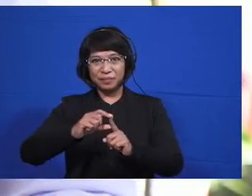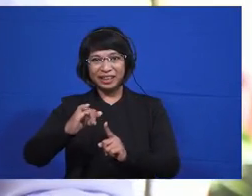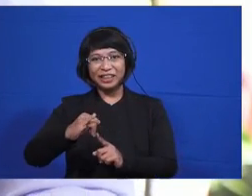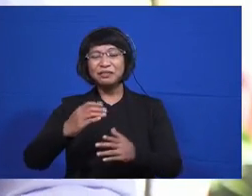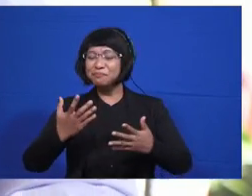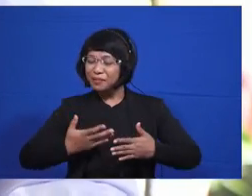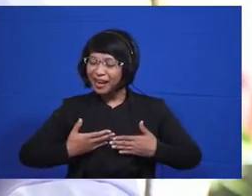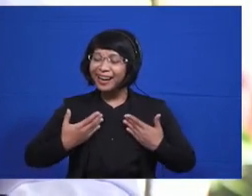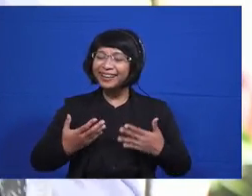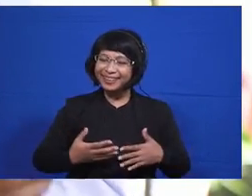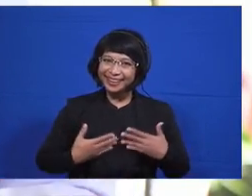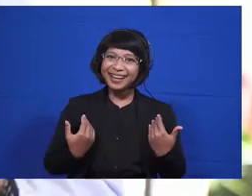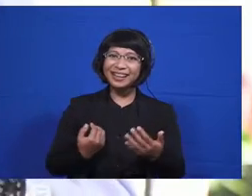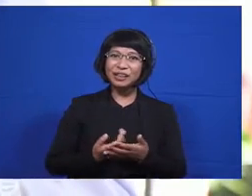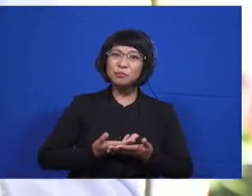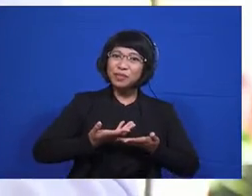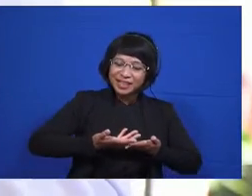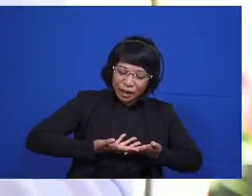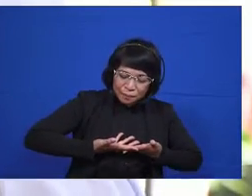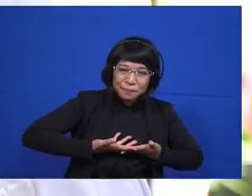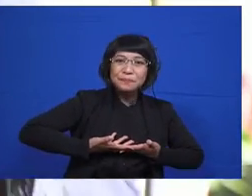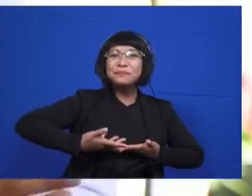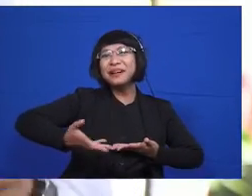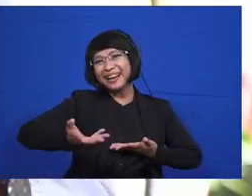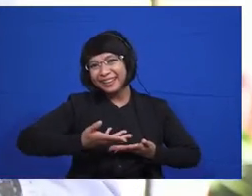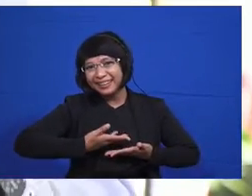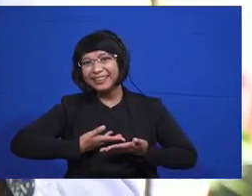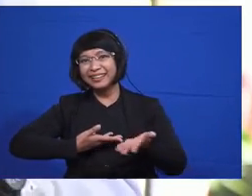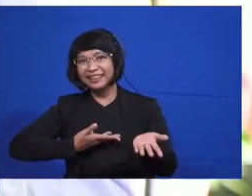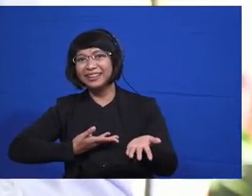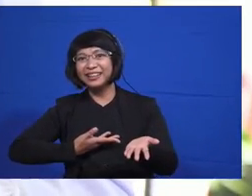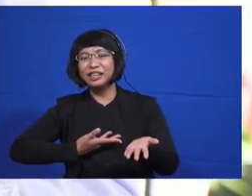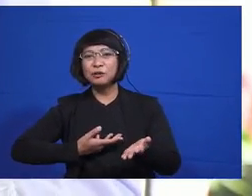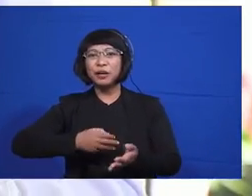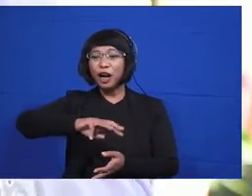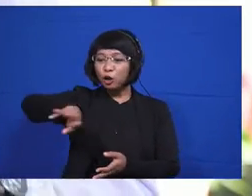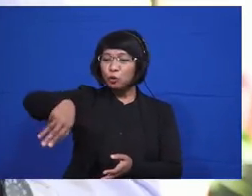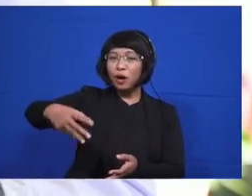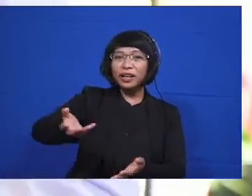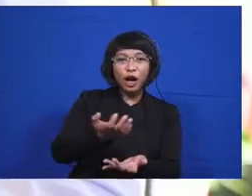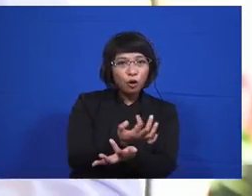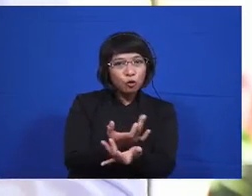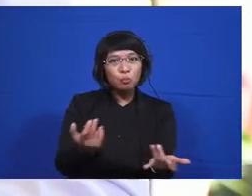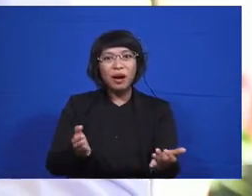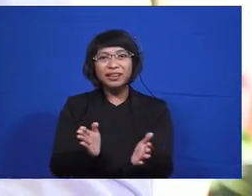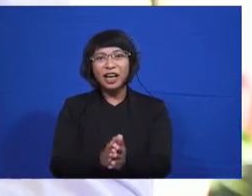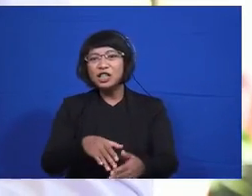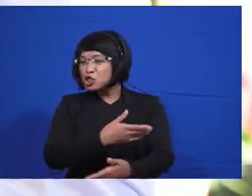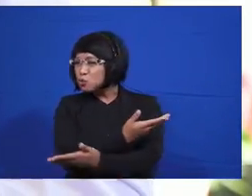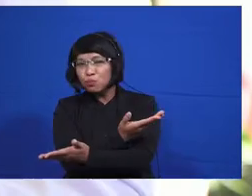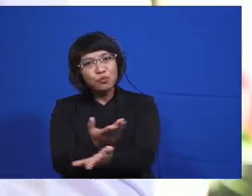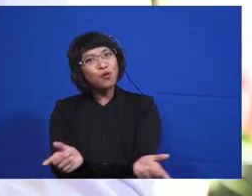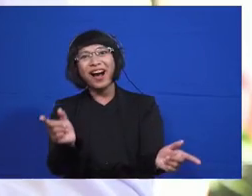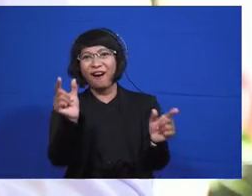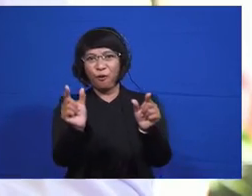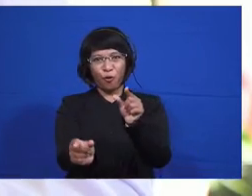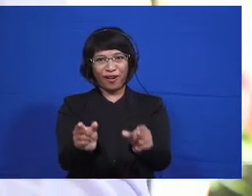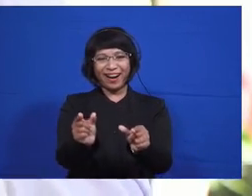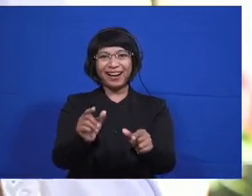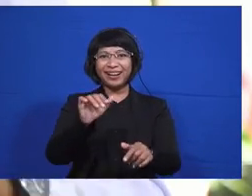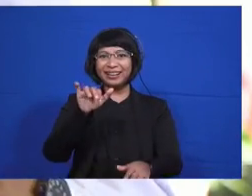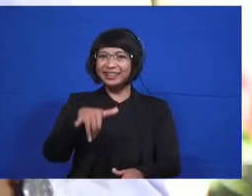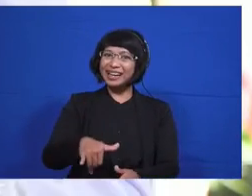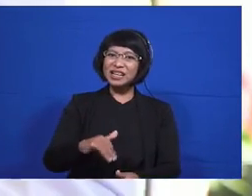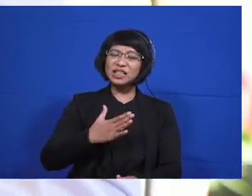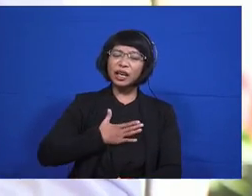bagikan kepada keluarga, kepada umat, kepada teman-teman, dan kepada semua orang yang